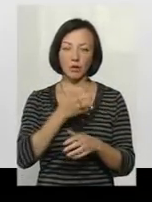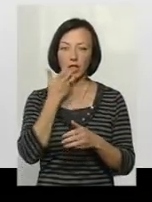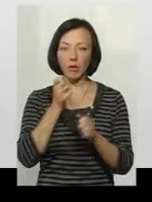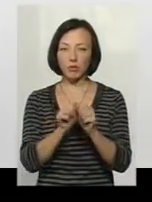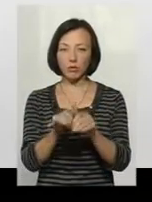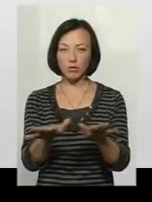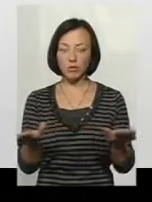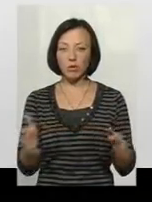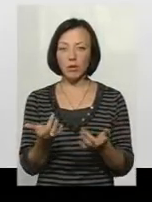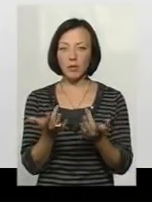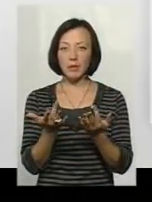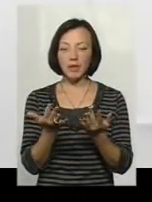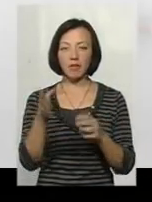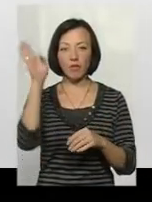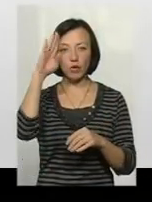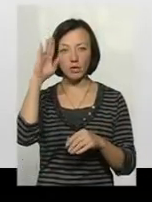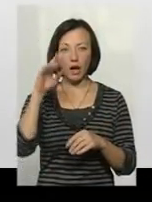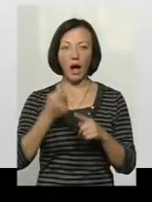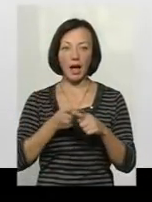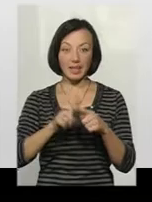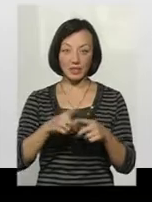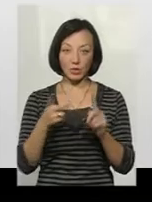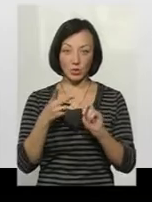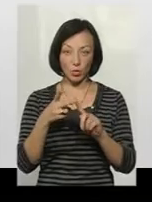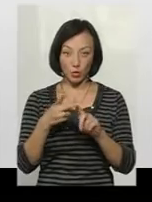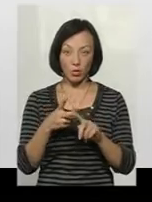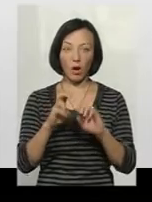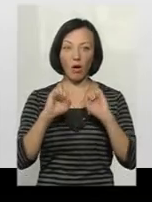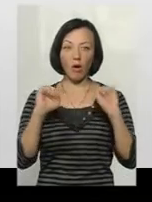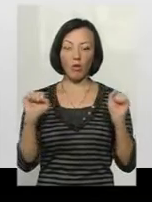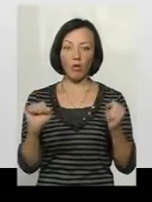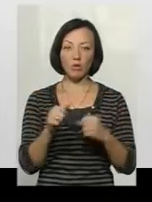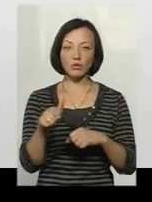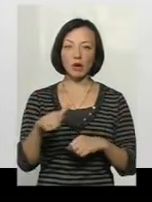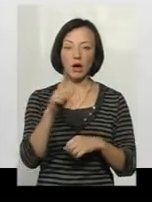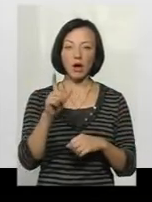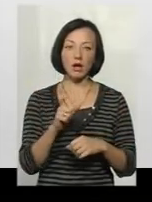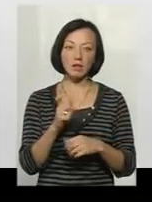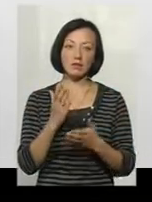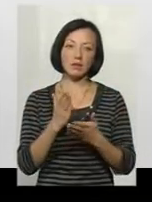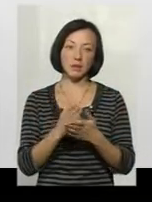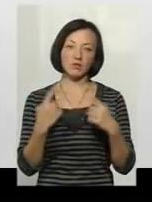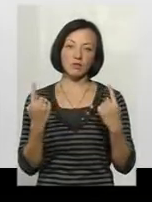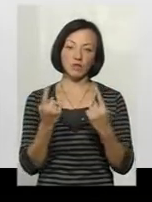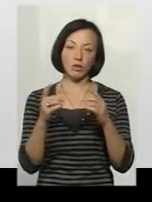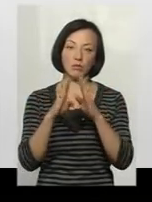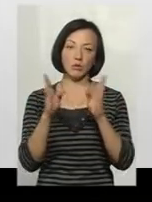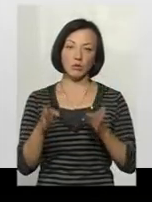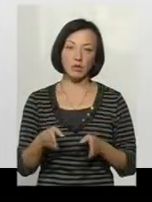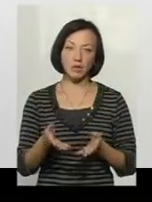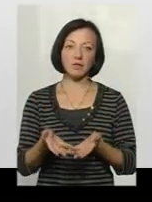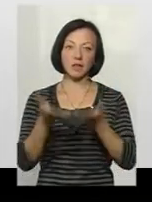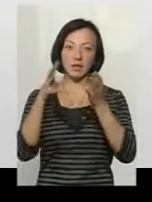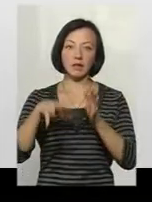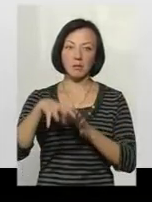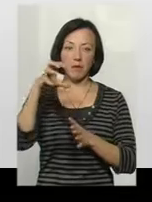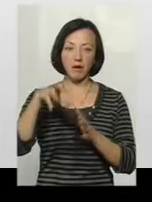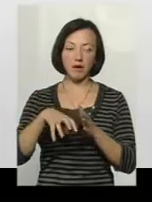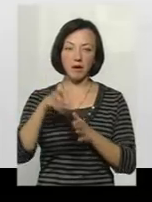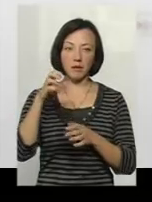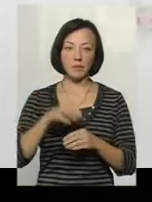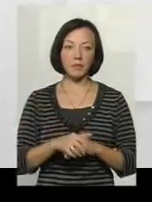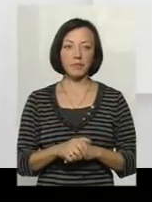для підігріву води. А конденсаційні ще й охолоджують гази, що у звичайному котлі йдуть у димар, забираючи і це